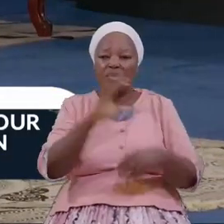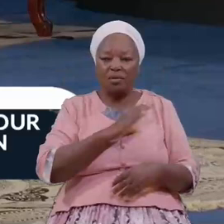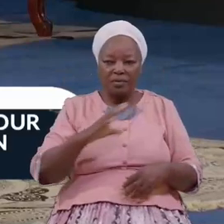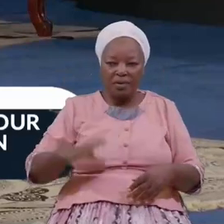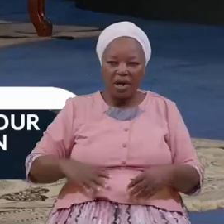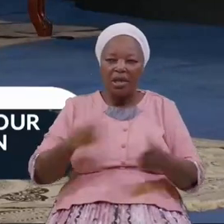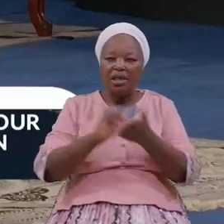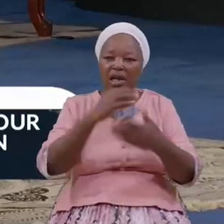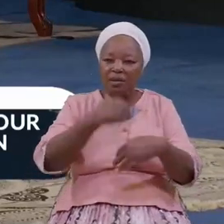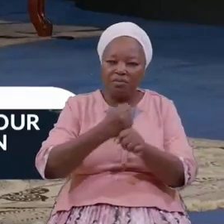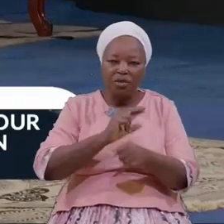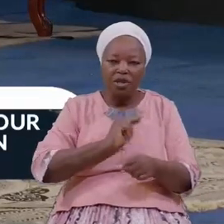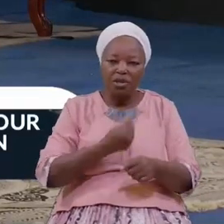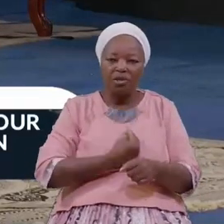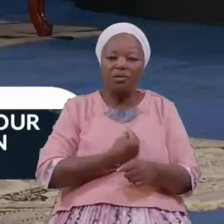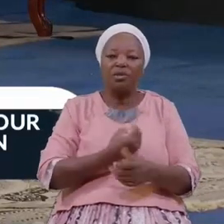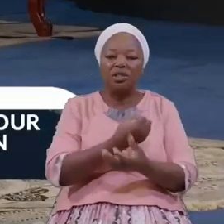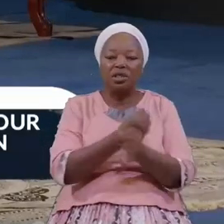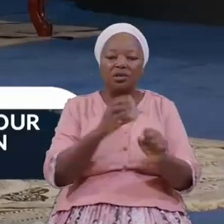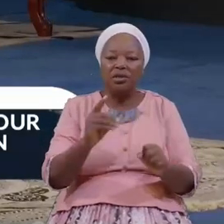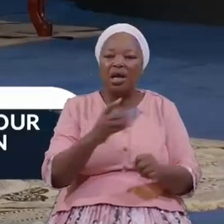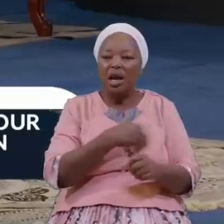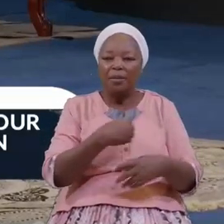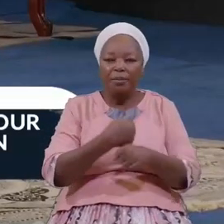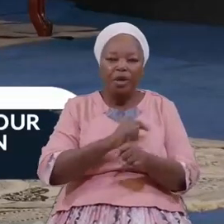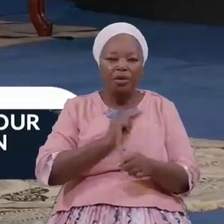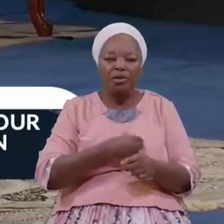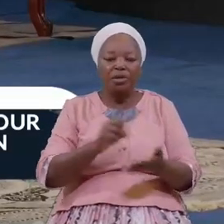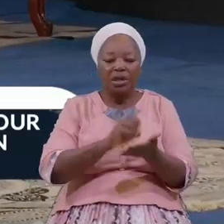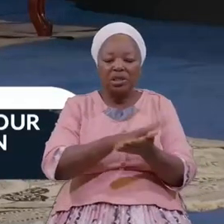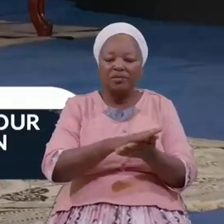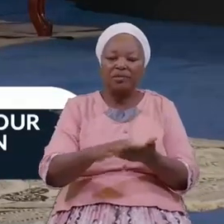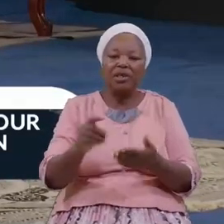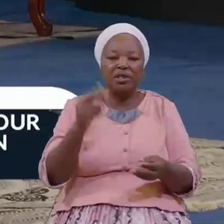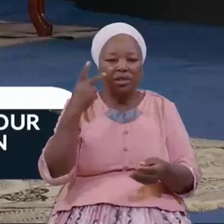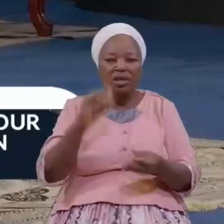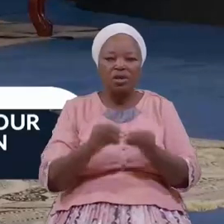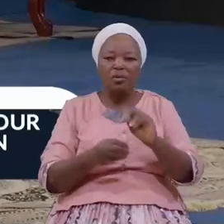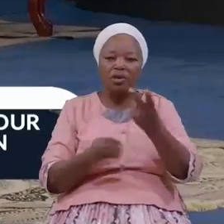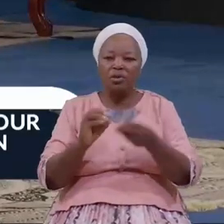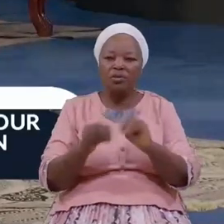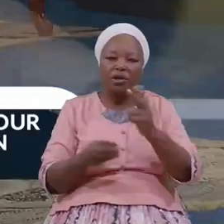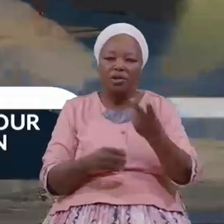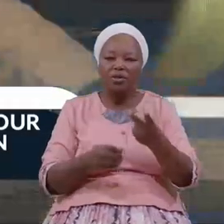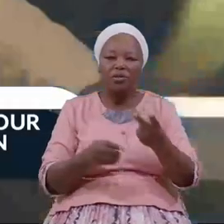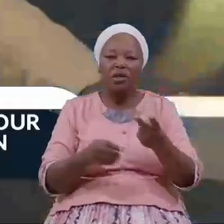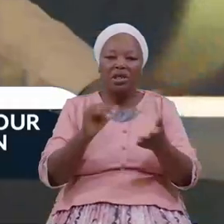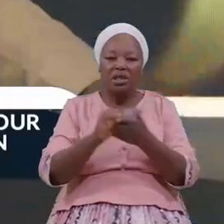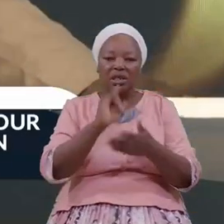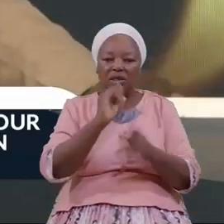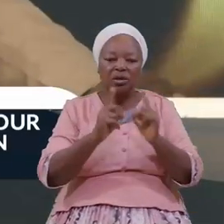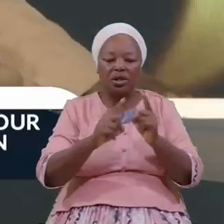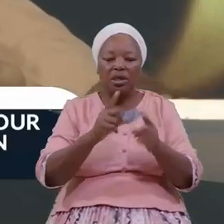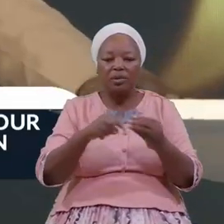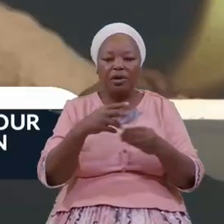C'est le sacrifice de Christ qui nous rend saints et sanctifiés, qui nous rend sauvés et sanctifiés. 2.